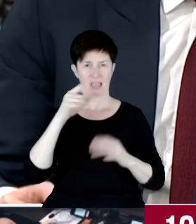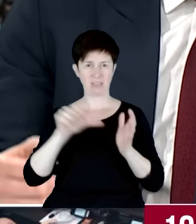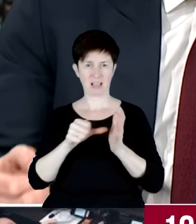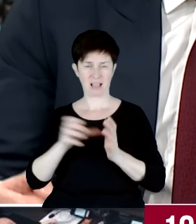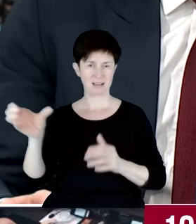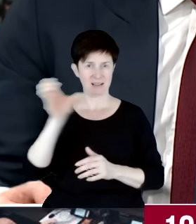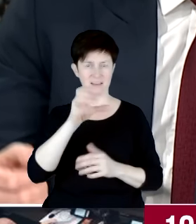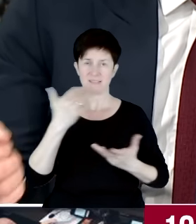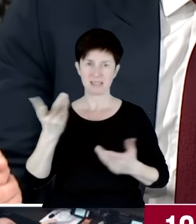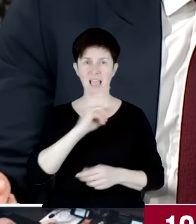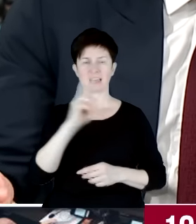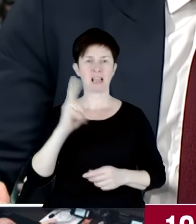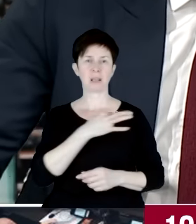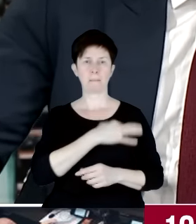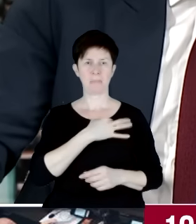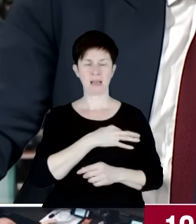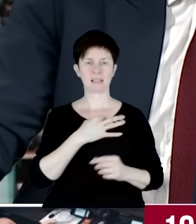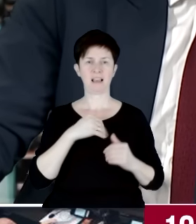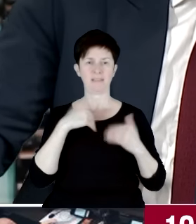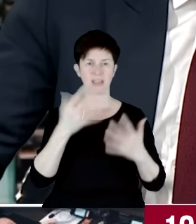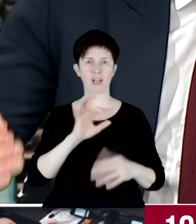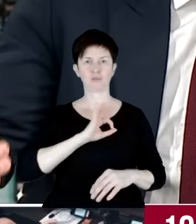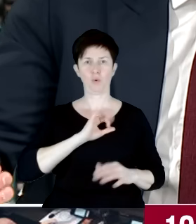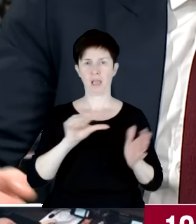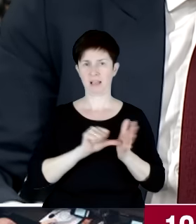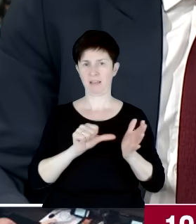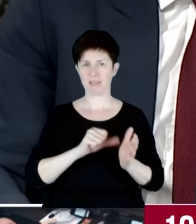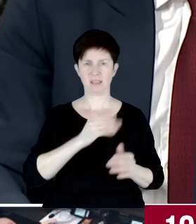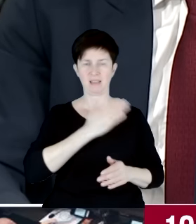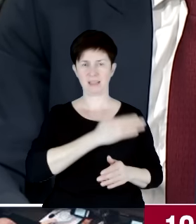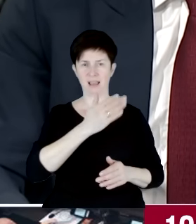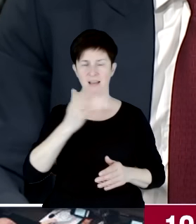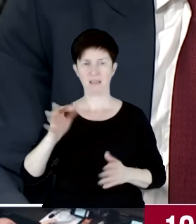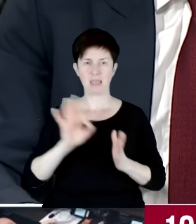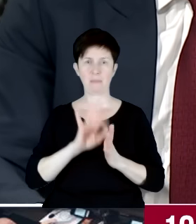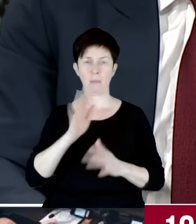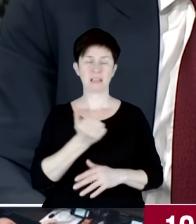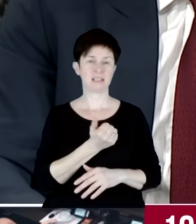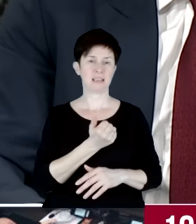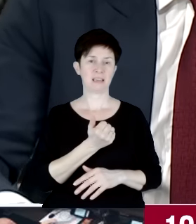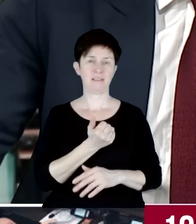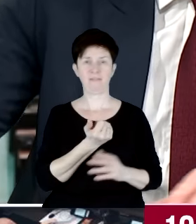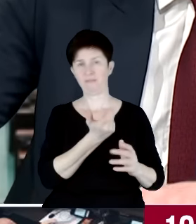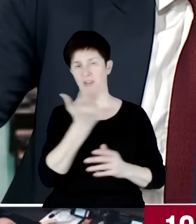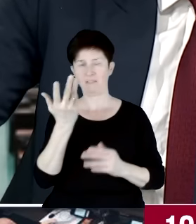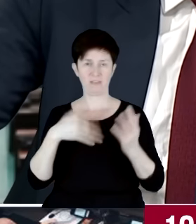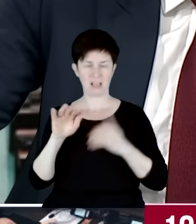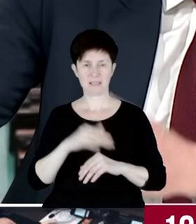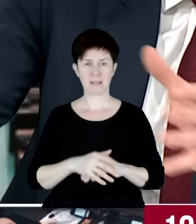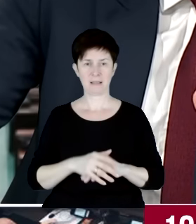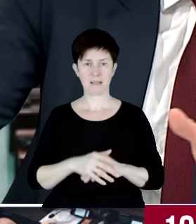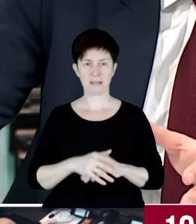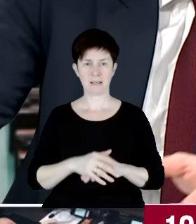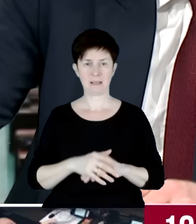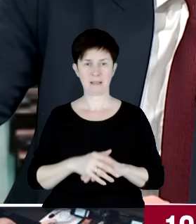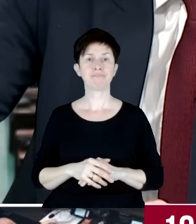polityce i chce budować swój prestiż, musi wystawić swojego kandydata, więc tych kandydatów pewnie będzie więcej. Każda formacja kogoś wystawi.